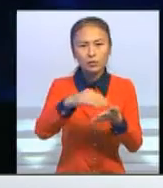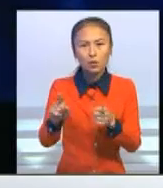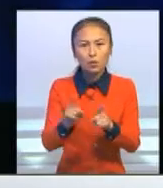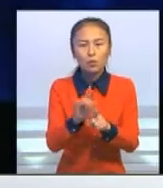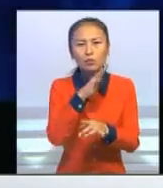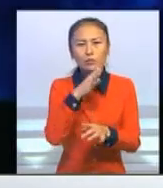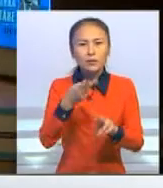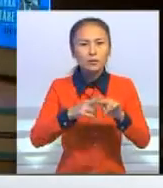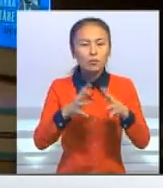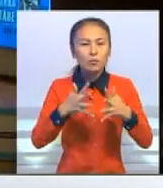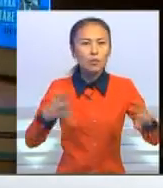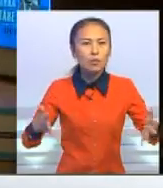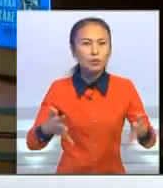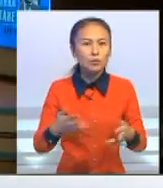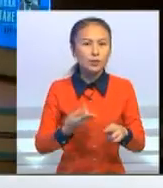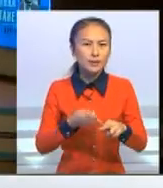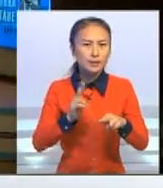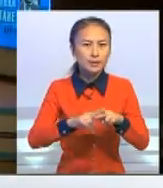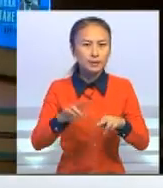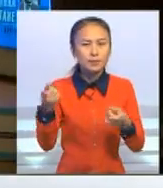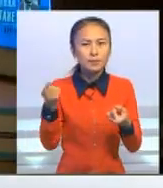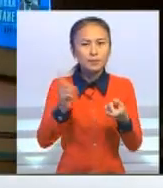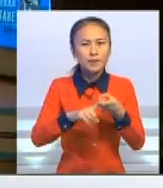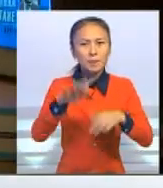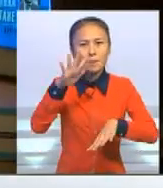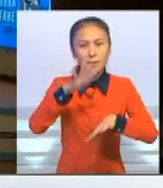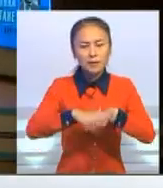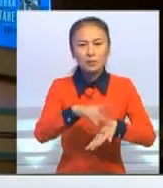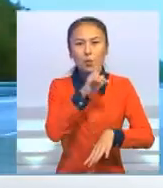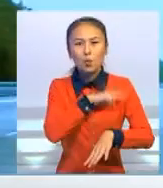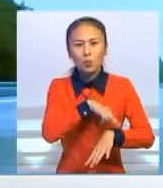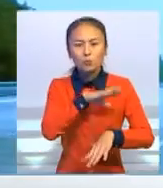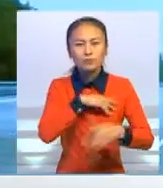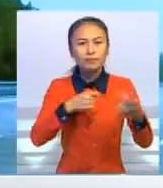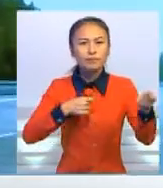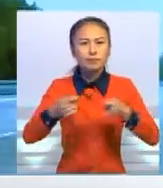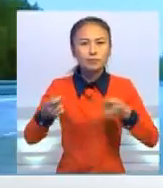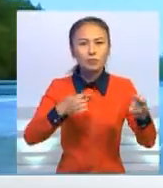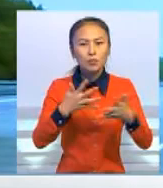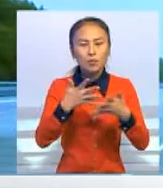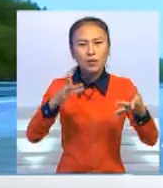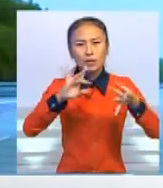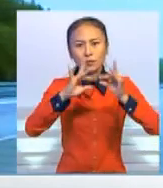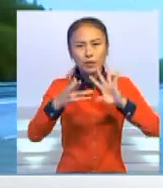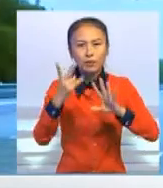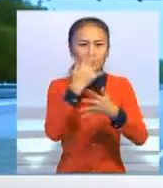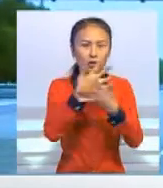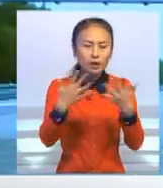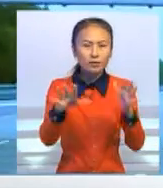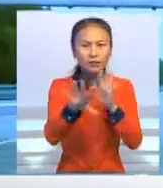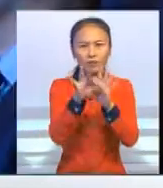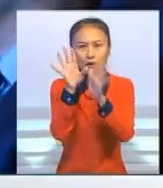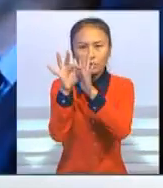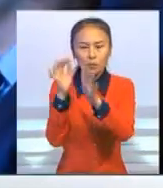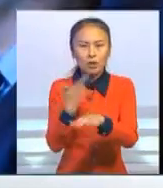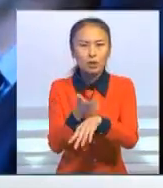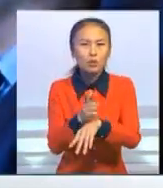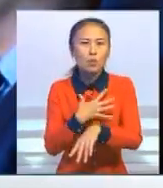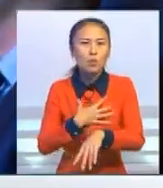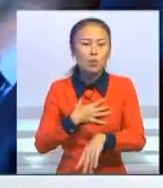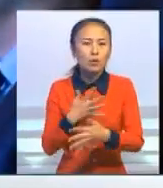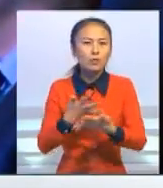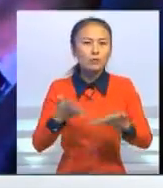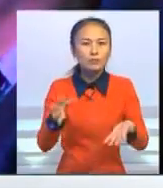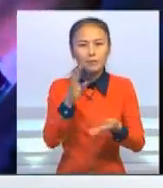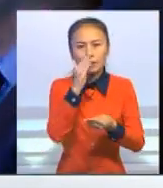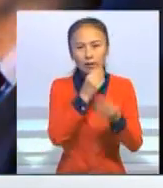жаңартылған қуат көзіне қызығушылық артқан. Сол секілді банк қызметін қолданушылар азайып, блокчейн және криптовалютаның маңызы арта түсті.